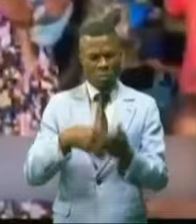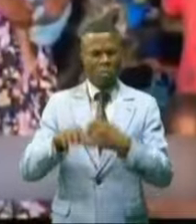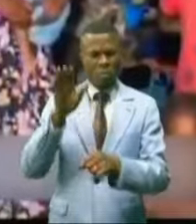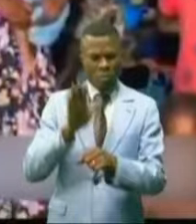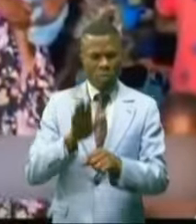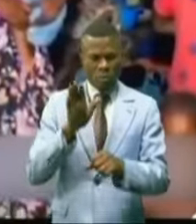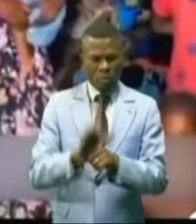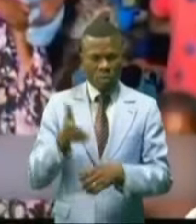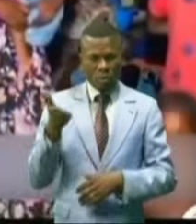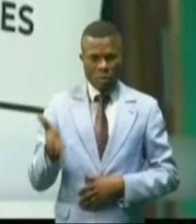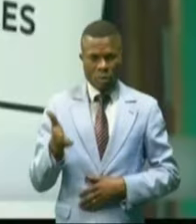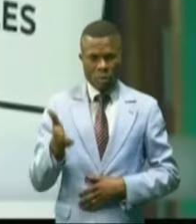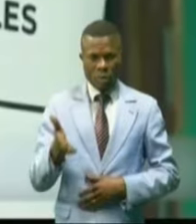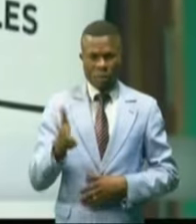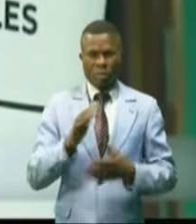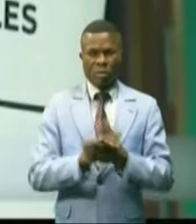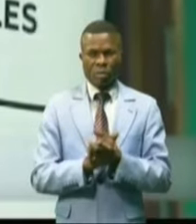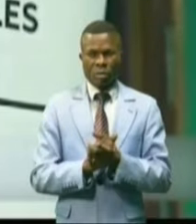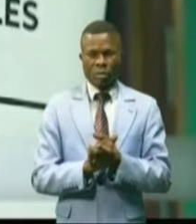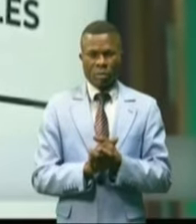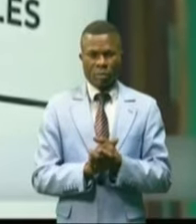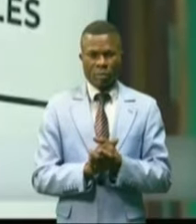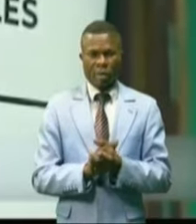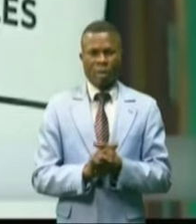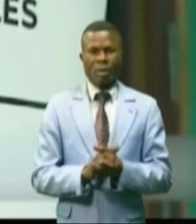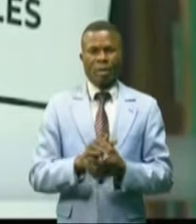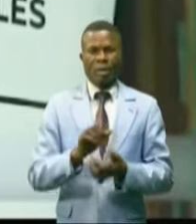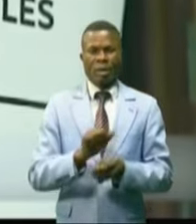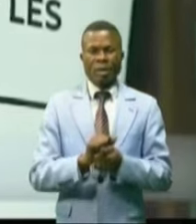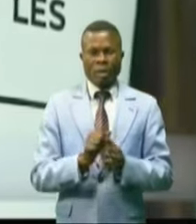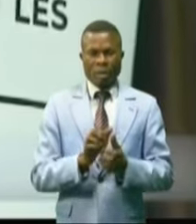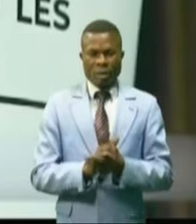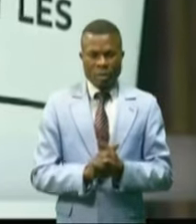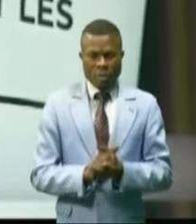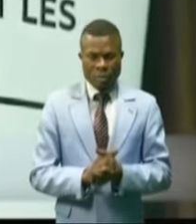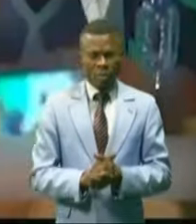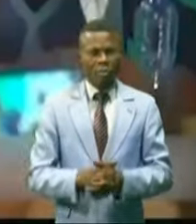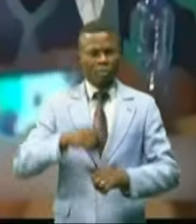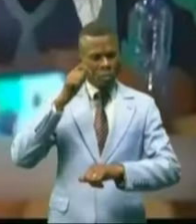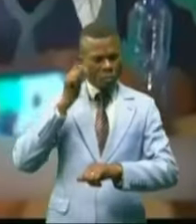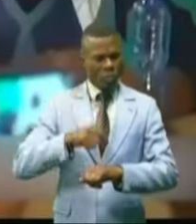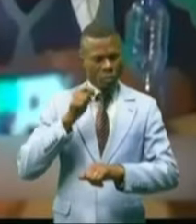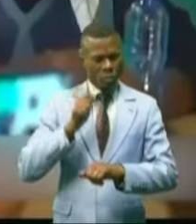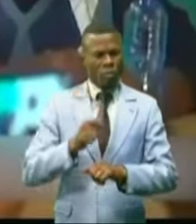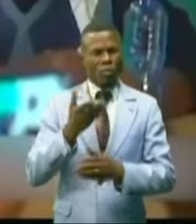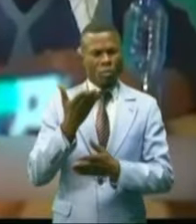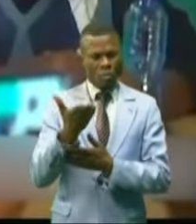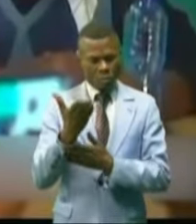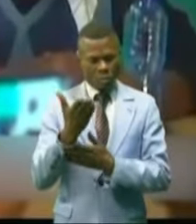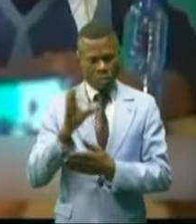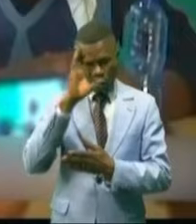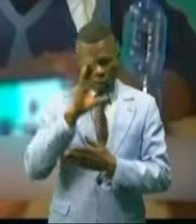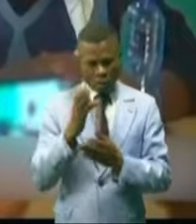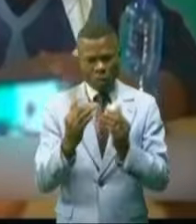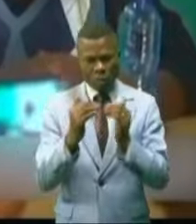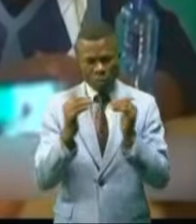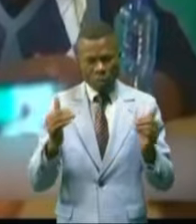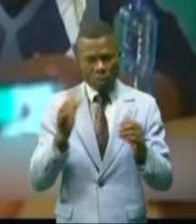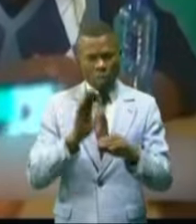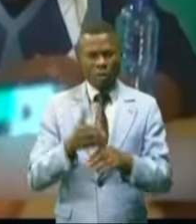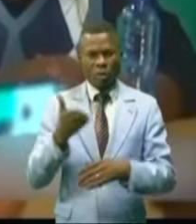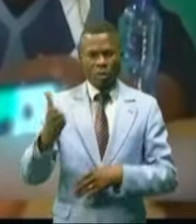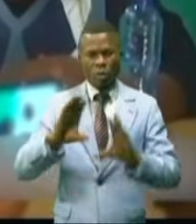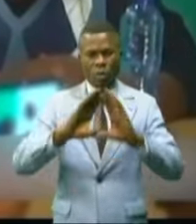ces deux parties de la République. Selon les responsables de l'ONG Action pour la justice, le développement et les droits humains, 60 civils ont